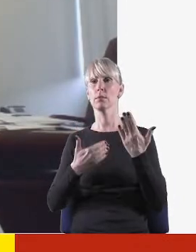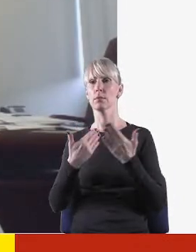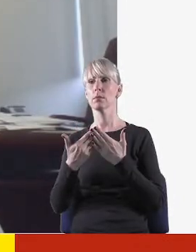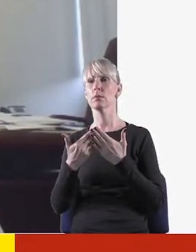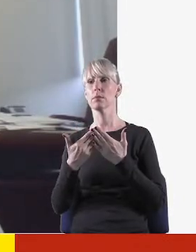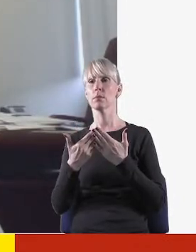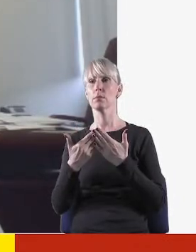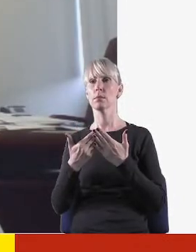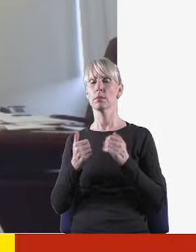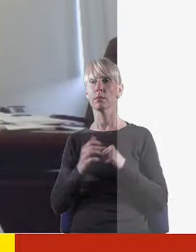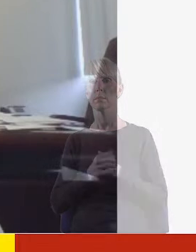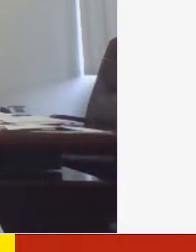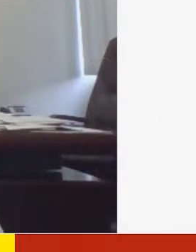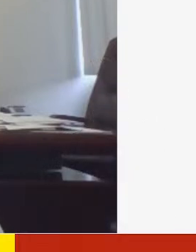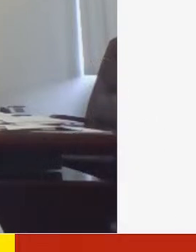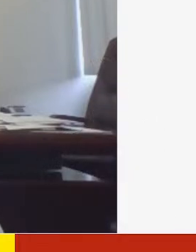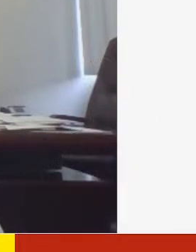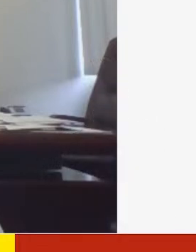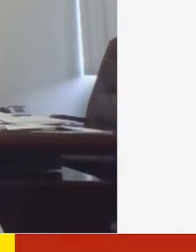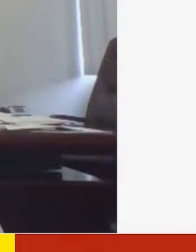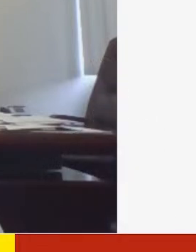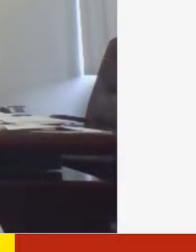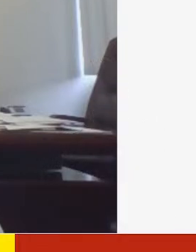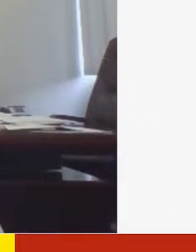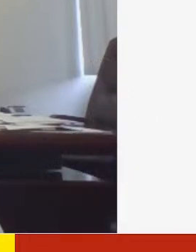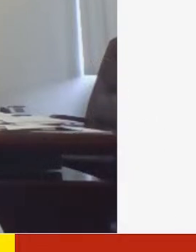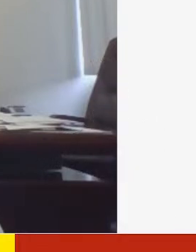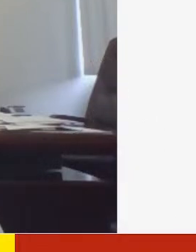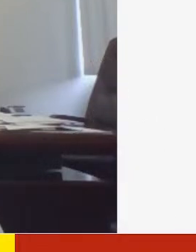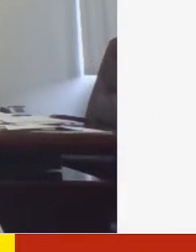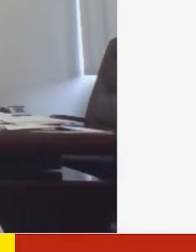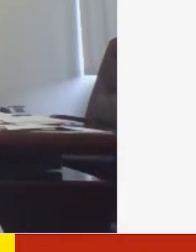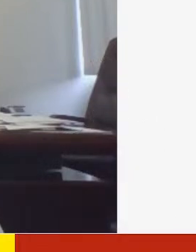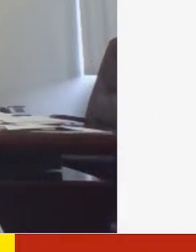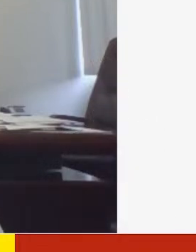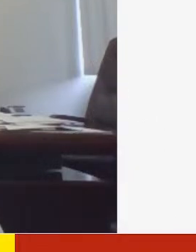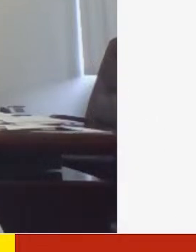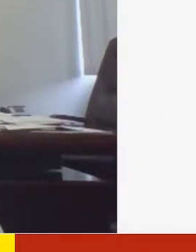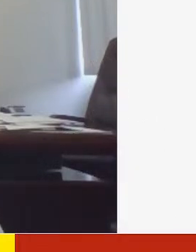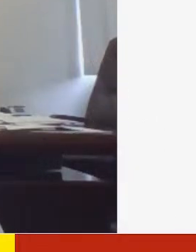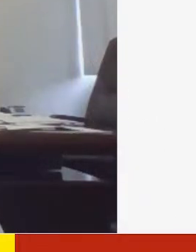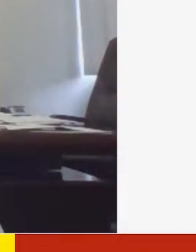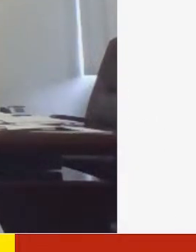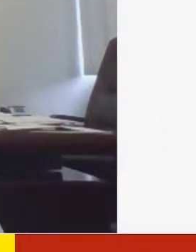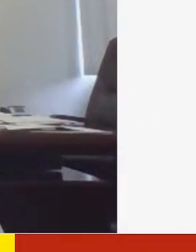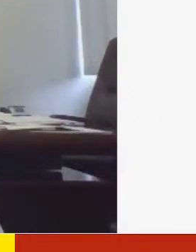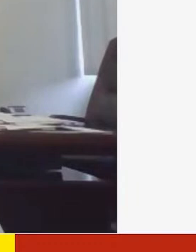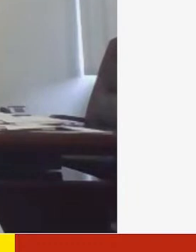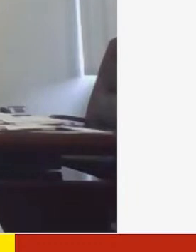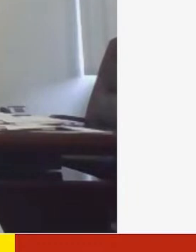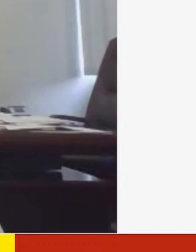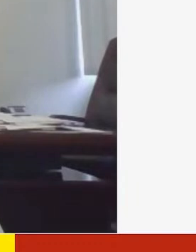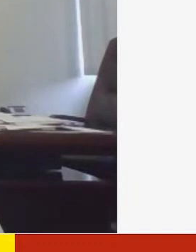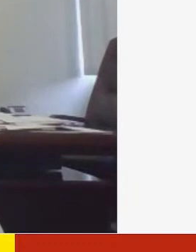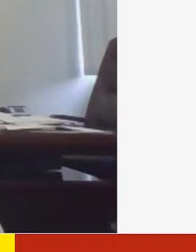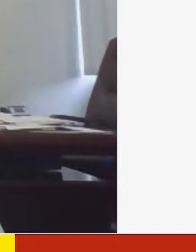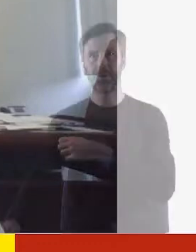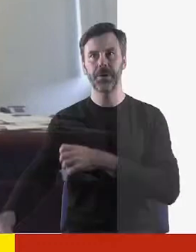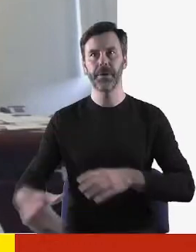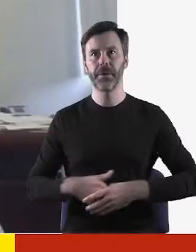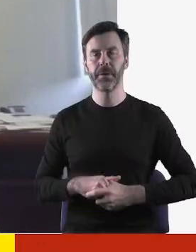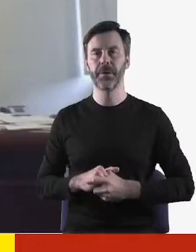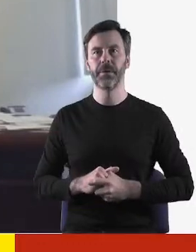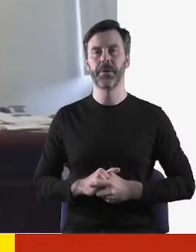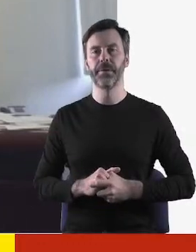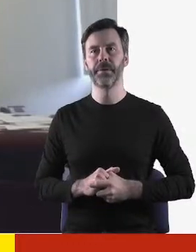w szpitalu MSWiA i również 8 w Centrum Zdrowia Matki Polki.